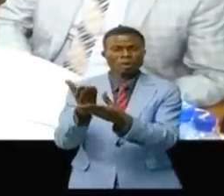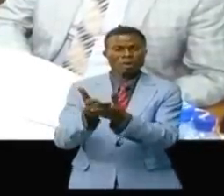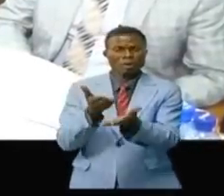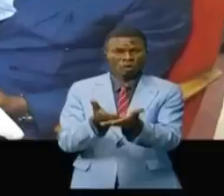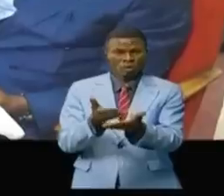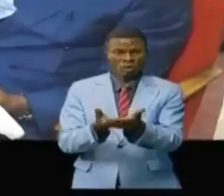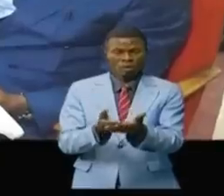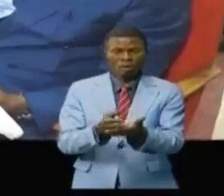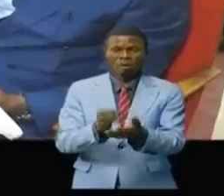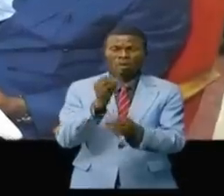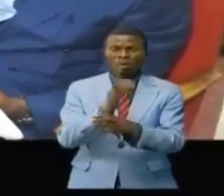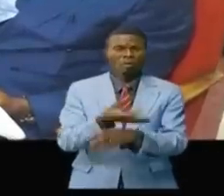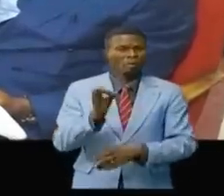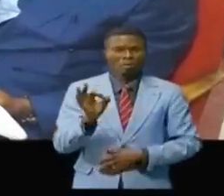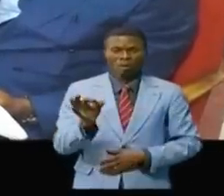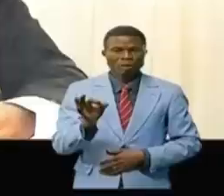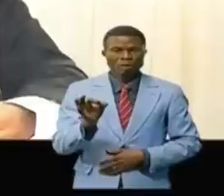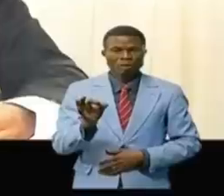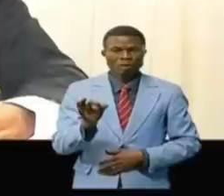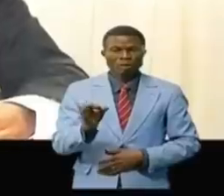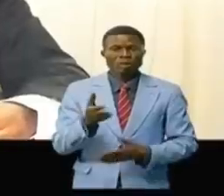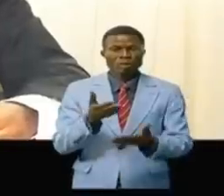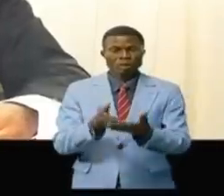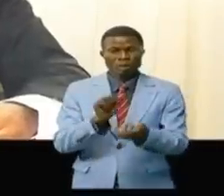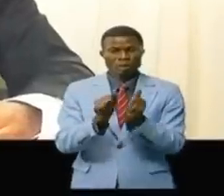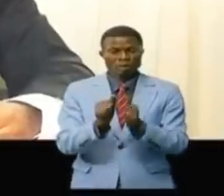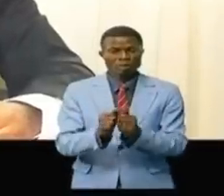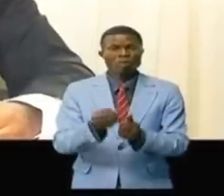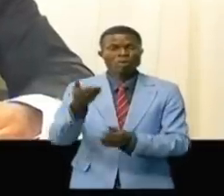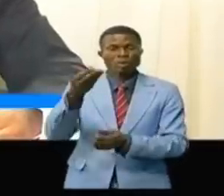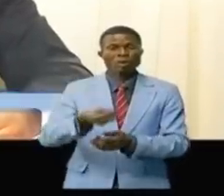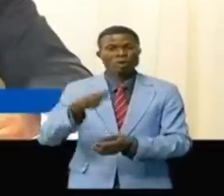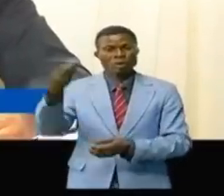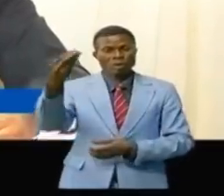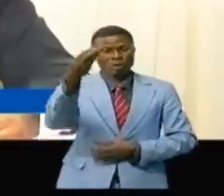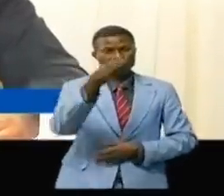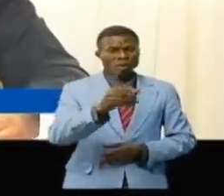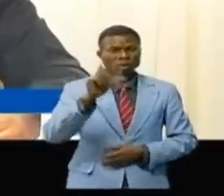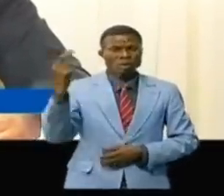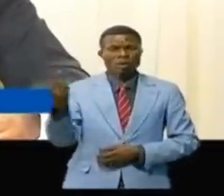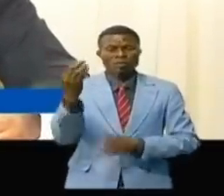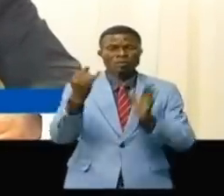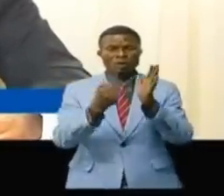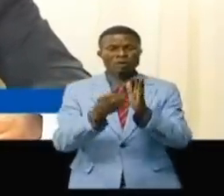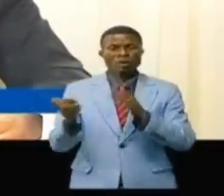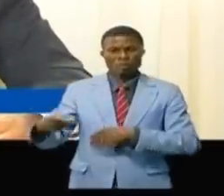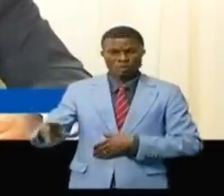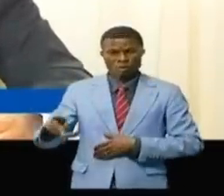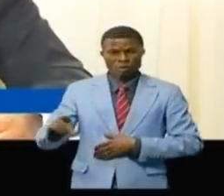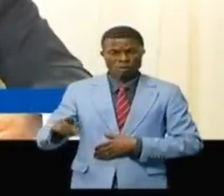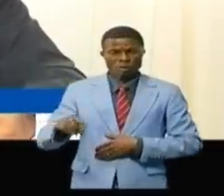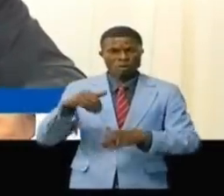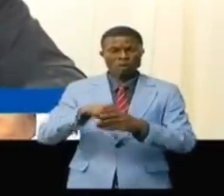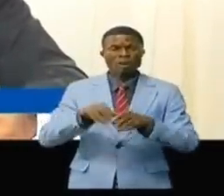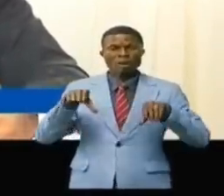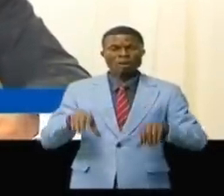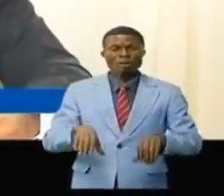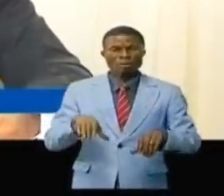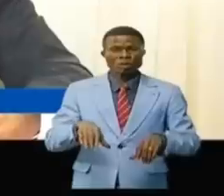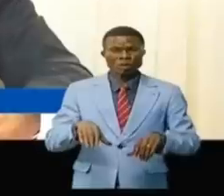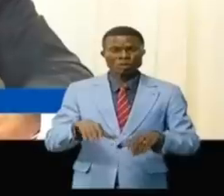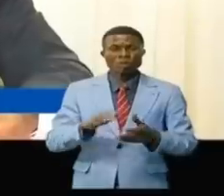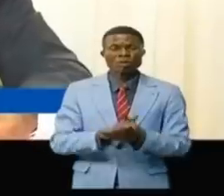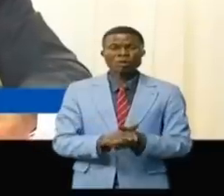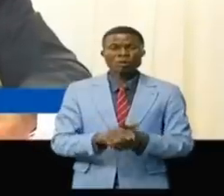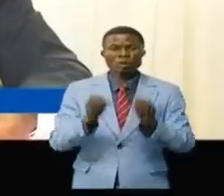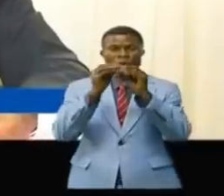ne sont pas en règle. S'agissant de cette première transmission, sur les 26 provinces que compte notre pays, il n'y a